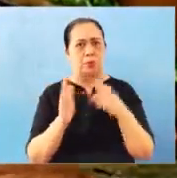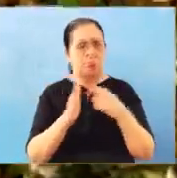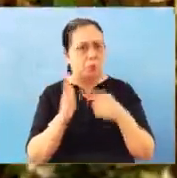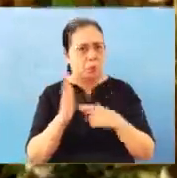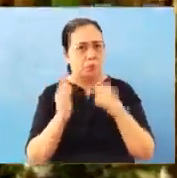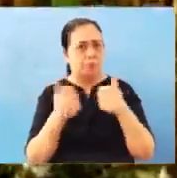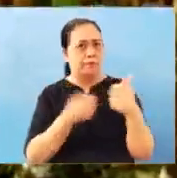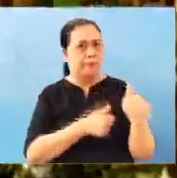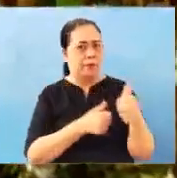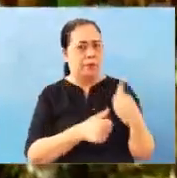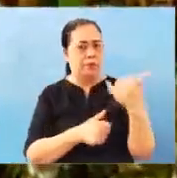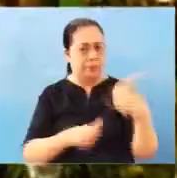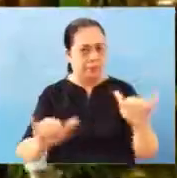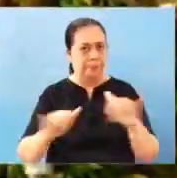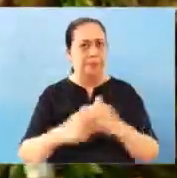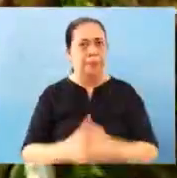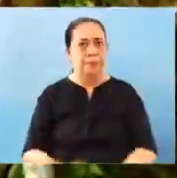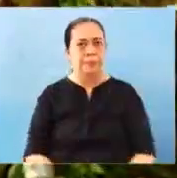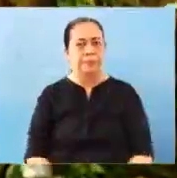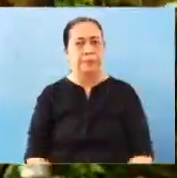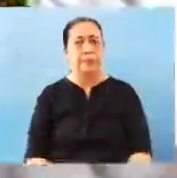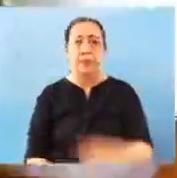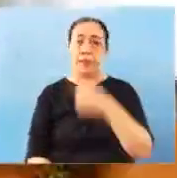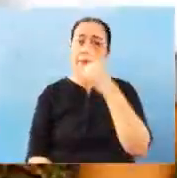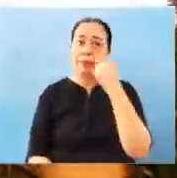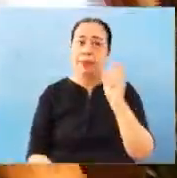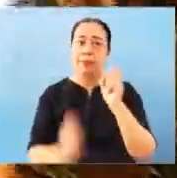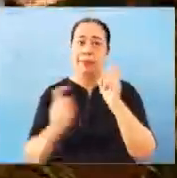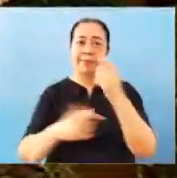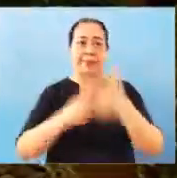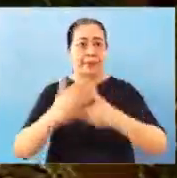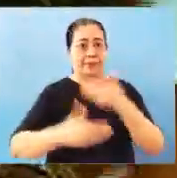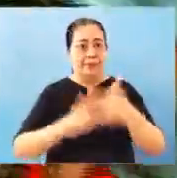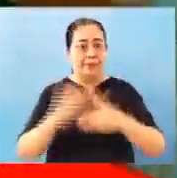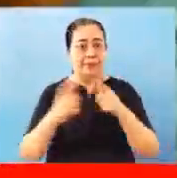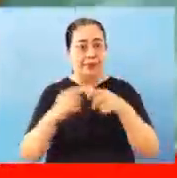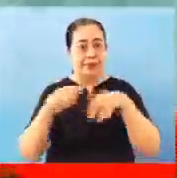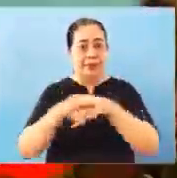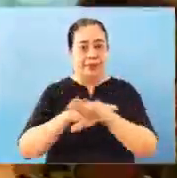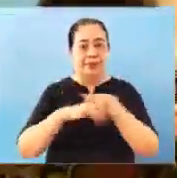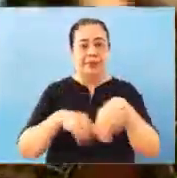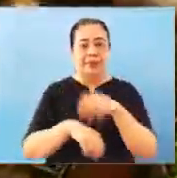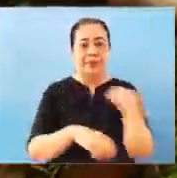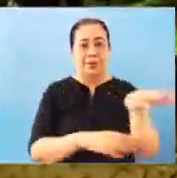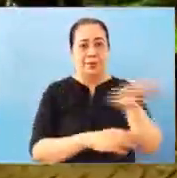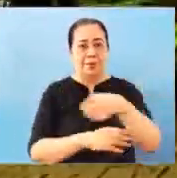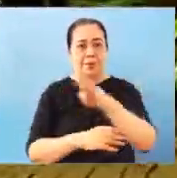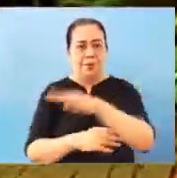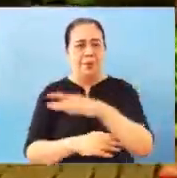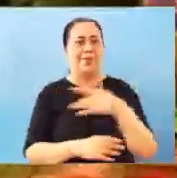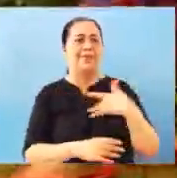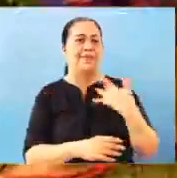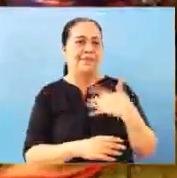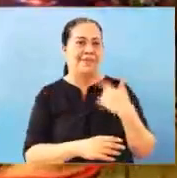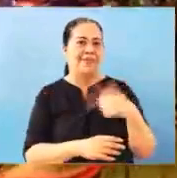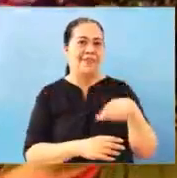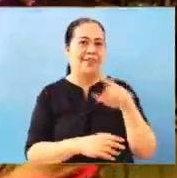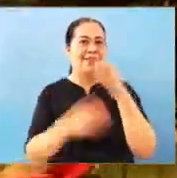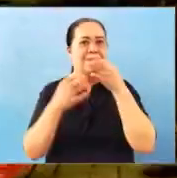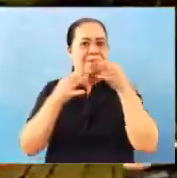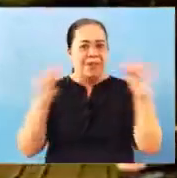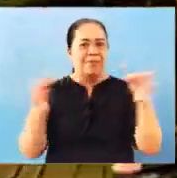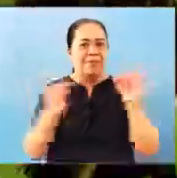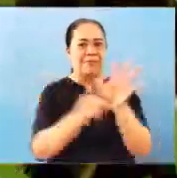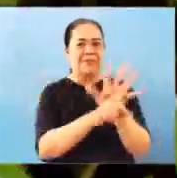fina-follow. Dahil sa pinadaling proseso para makapasok dito sa Bohol, ramdam na agad sa mga sikat na tourist destination